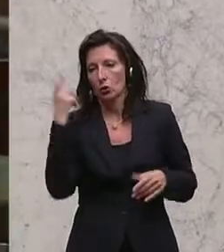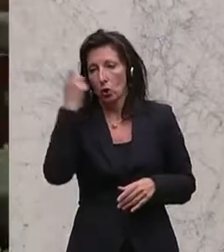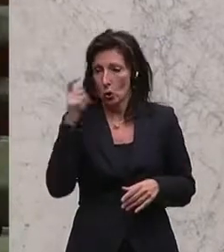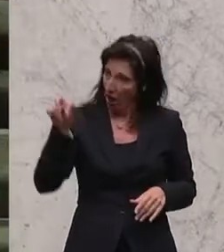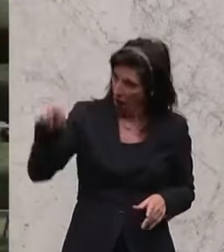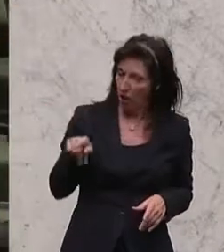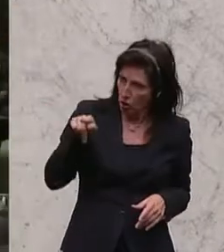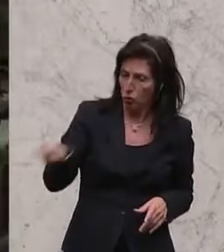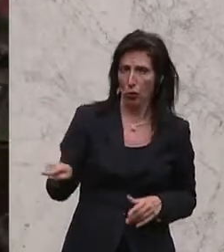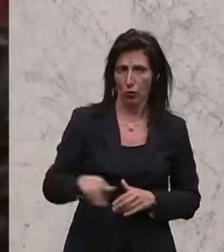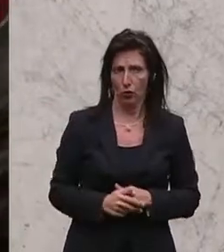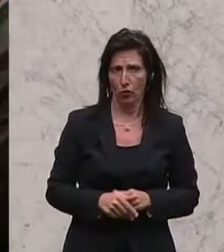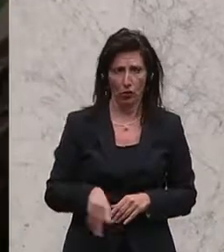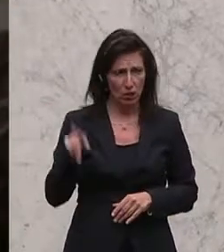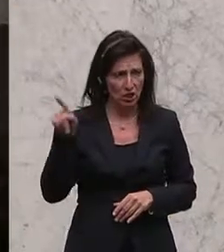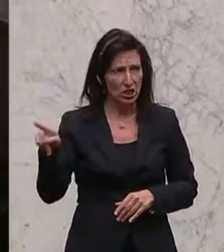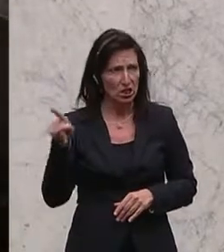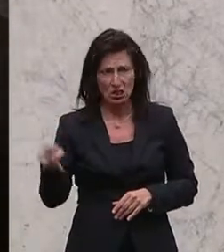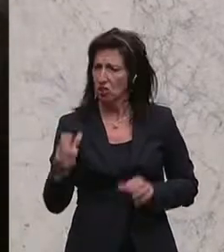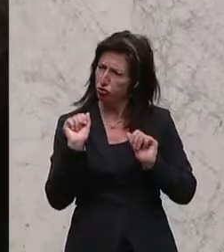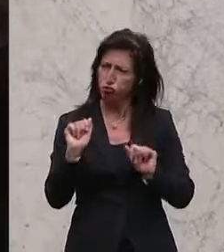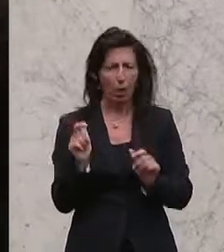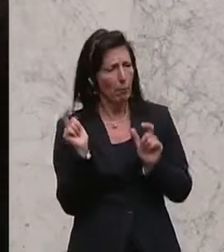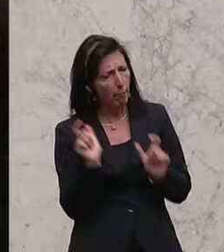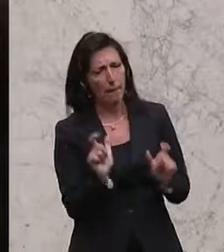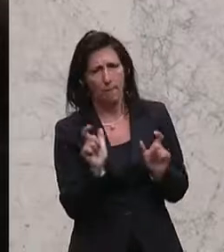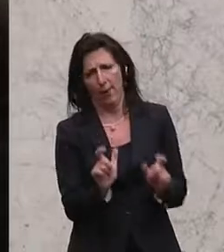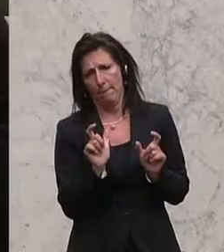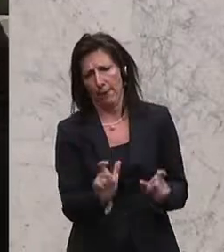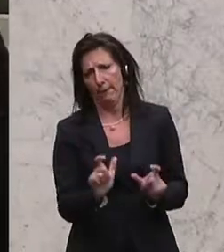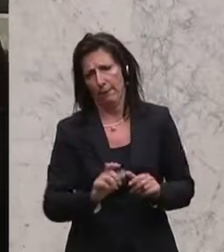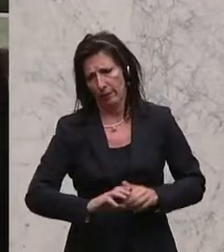Ihnen, weil Sie sind ja die Maurer, Betonierer und Blockierer da hier herinnen.